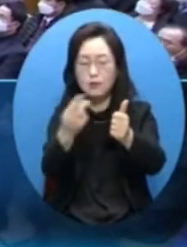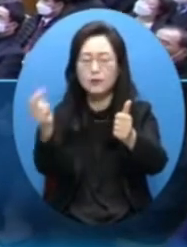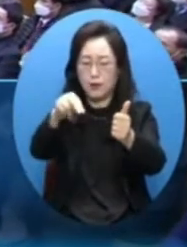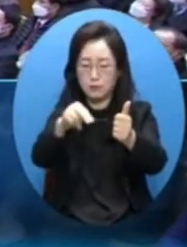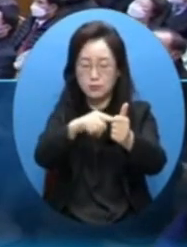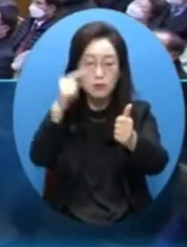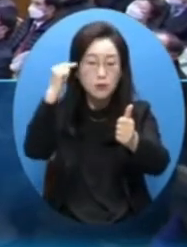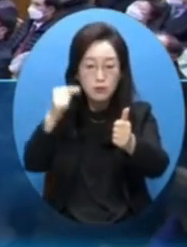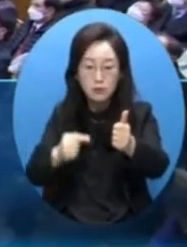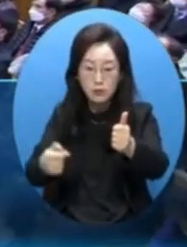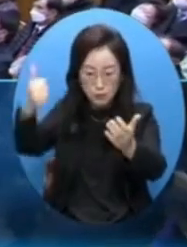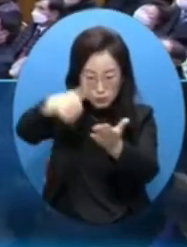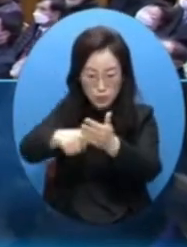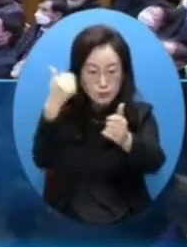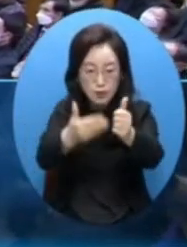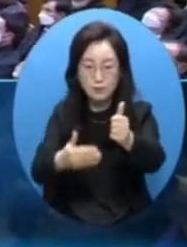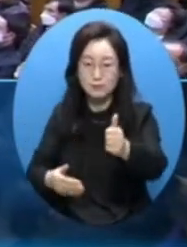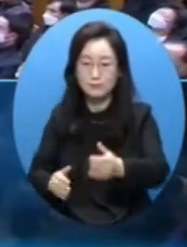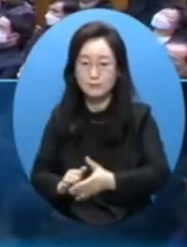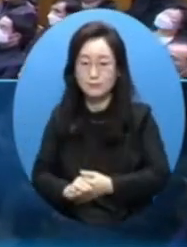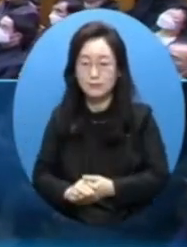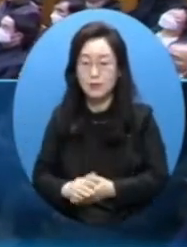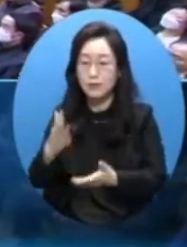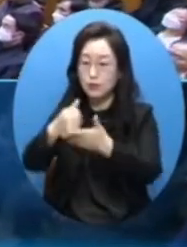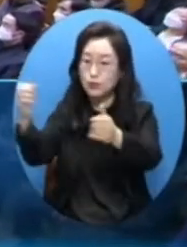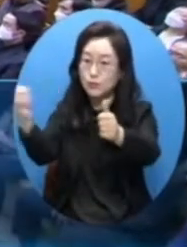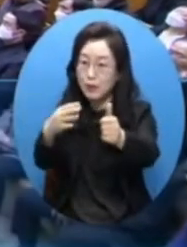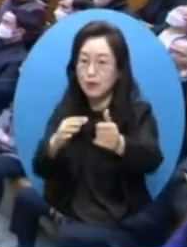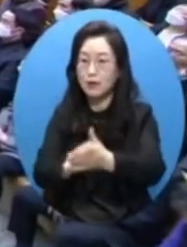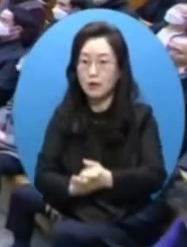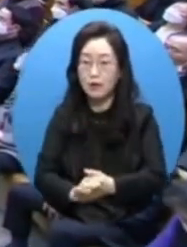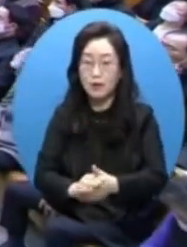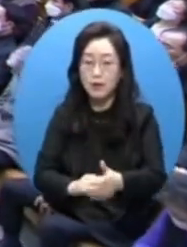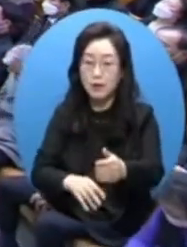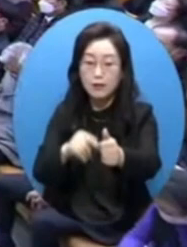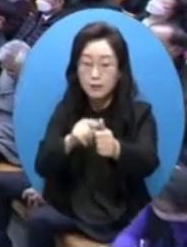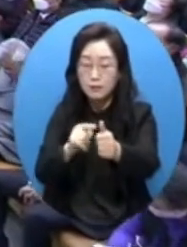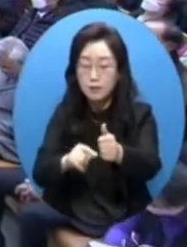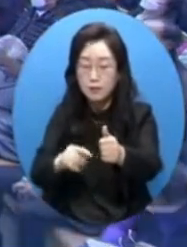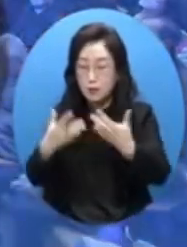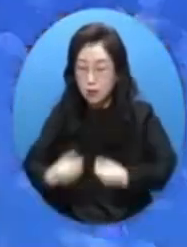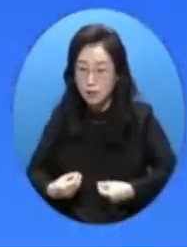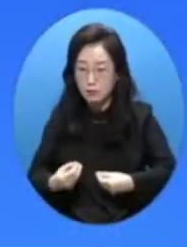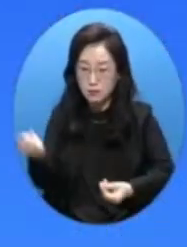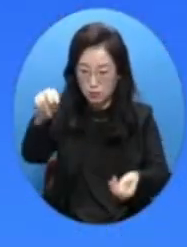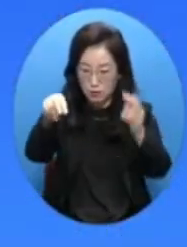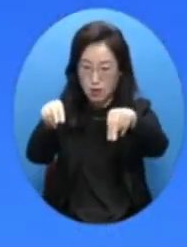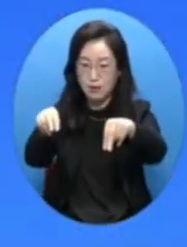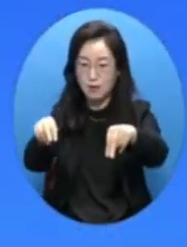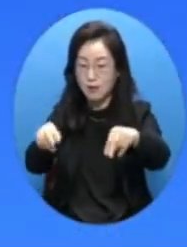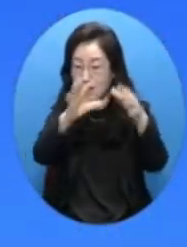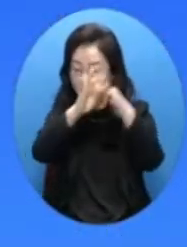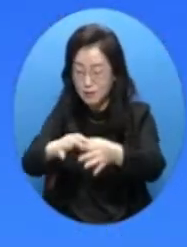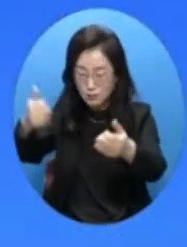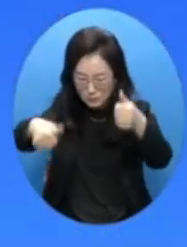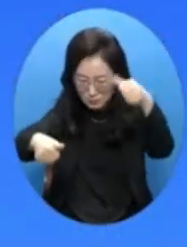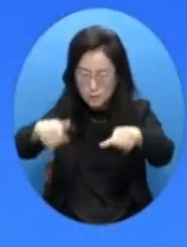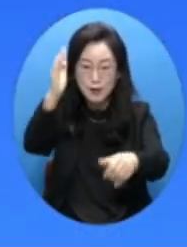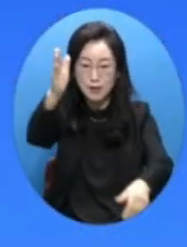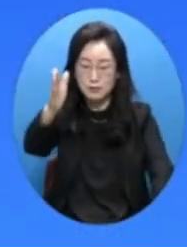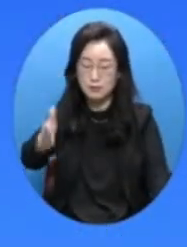어찌하여 이렇게 엎드렸느냐 주님 말씀하십니다 절망을 찬 우리들에게 일어나라 더 이상 엎드렸지 말고